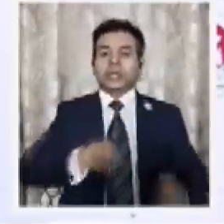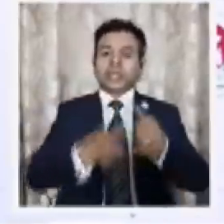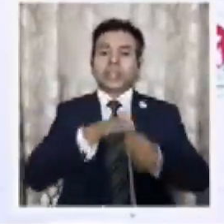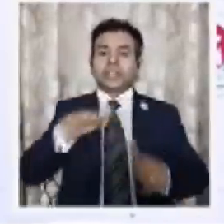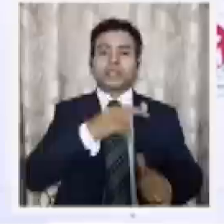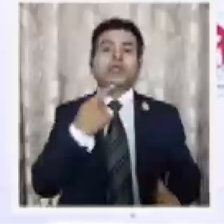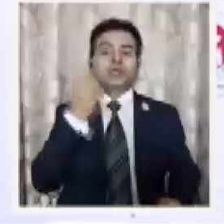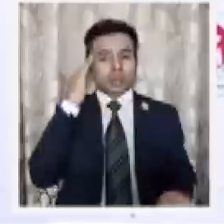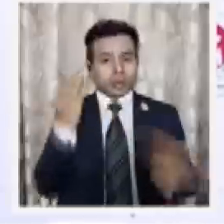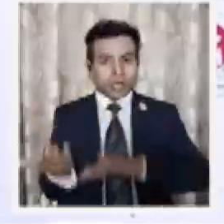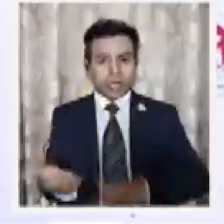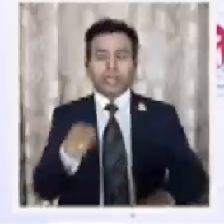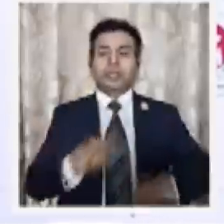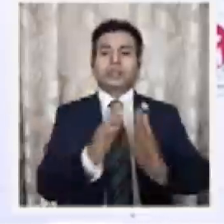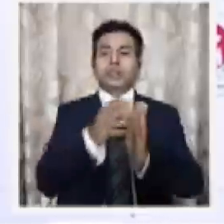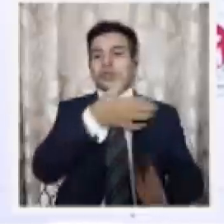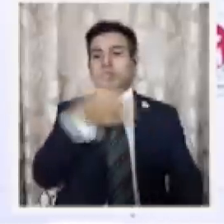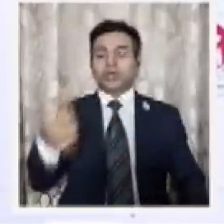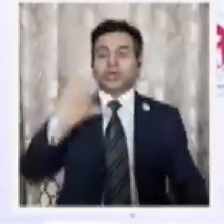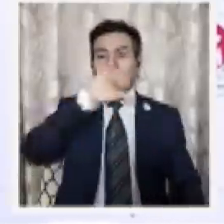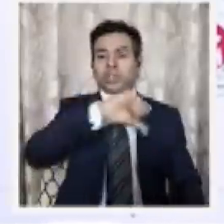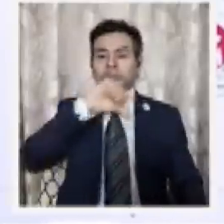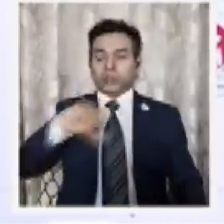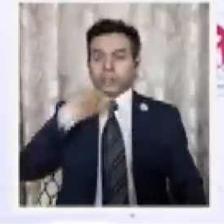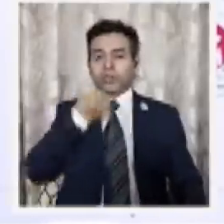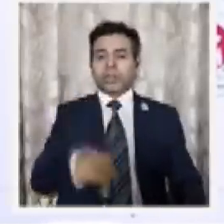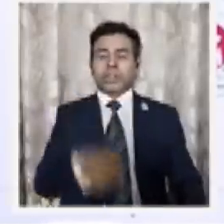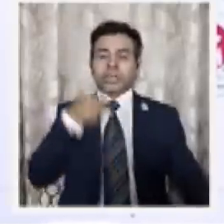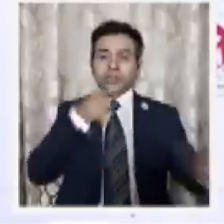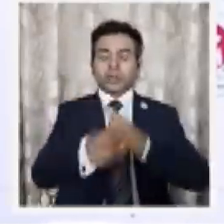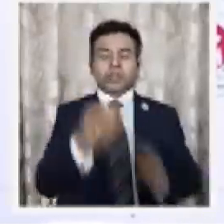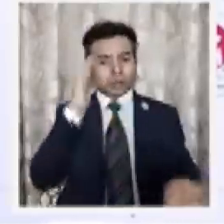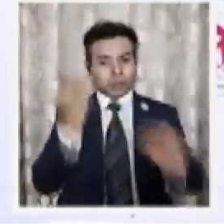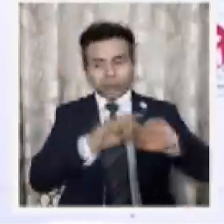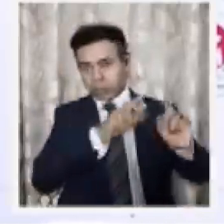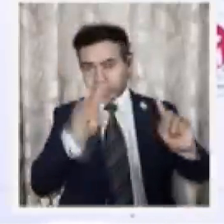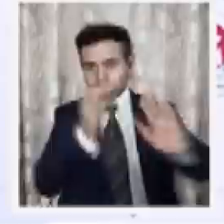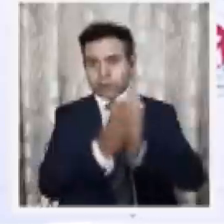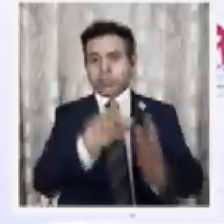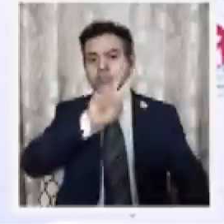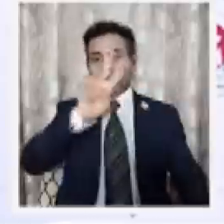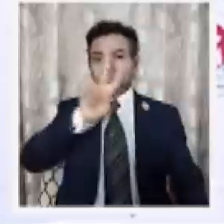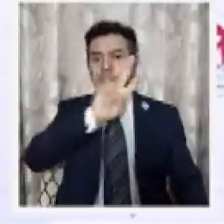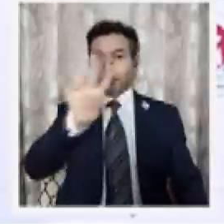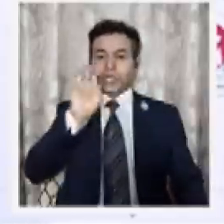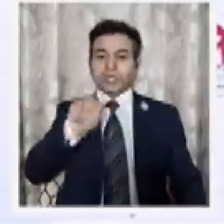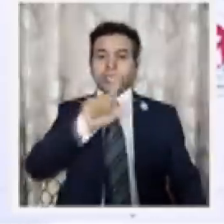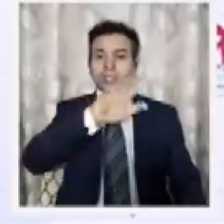9,18,591 জন। চব্বিশ ঘন্টায় মৃত্যুবরণ করেছেন দক্ষিণ পূর্ব এশিয়ার 699 জন, এ পর্যন্ত